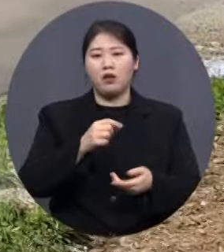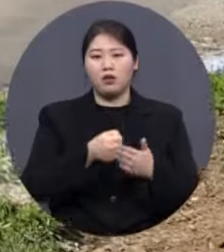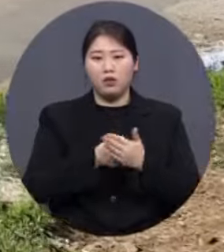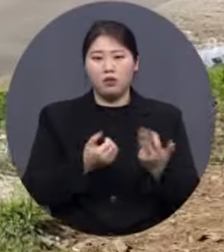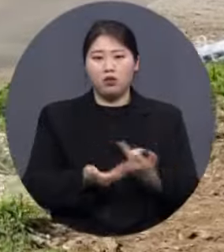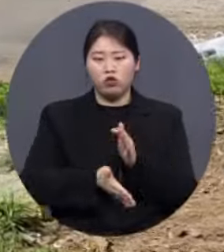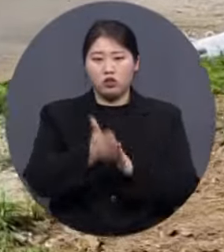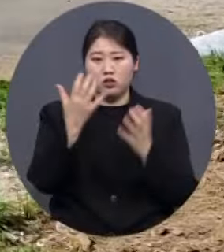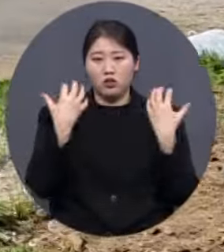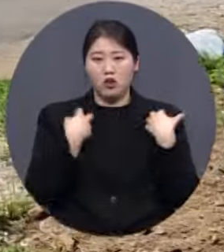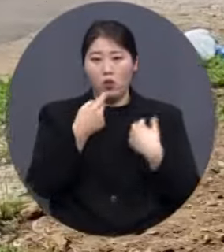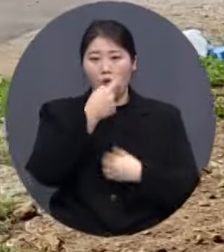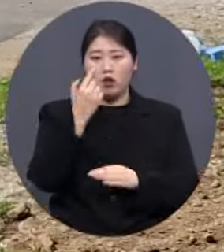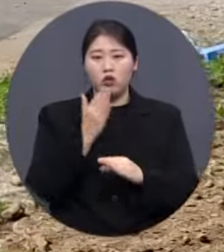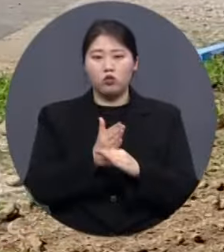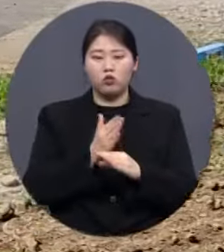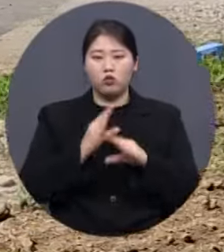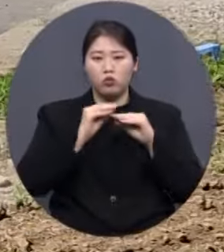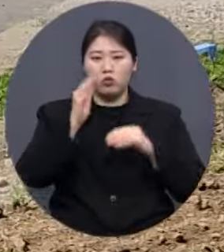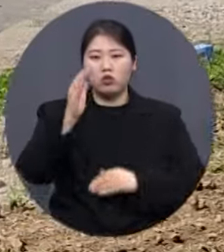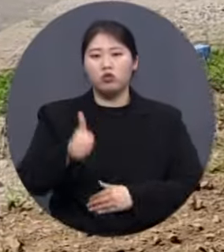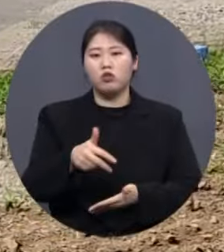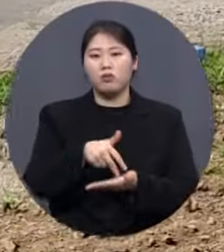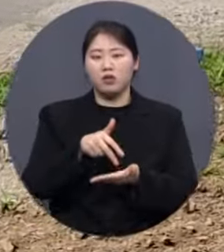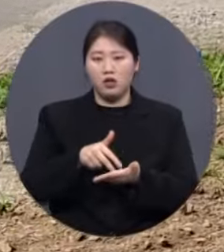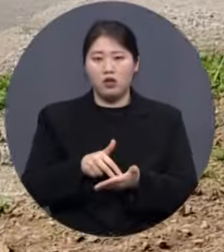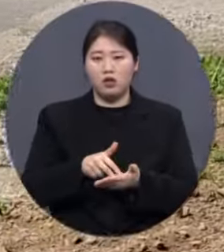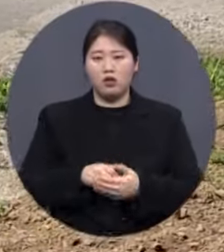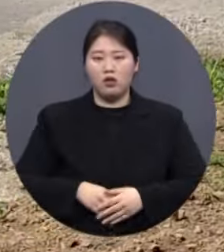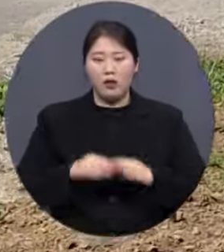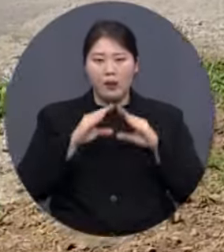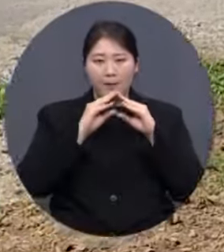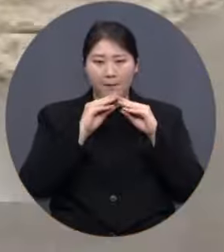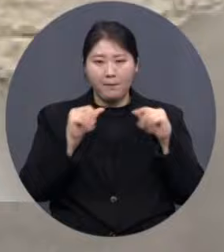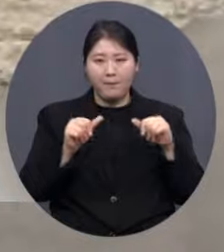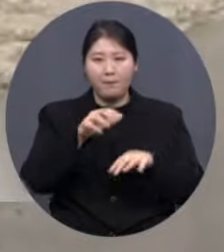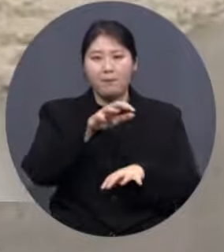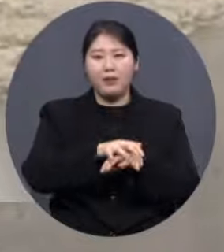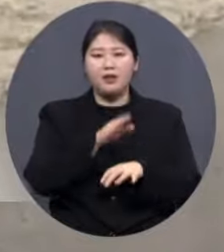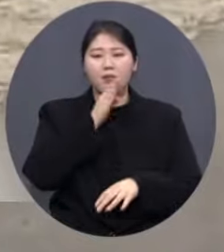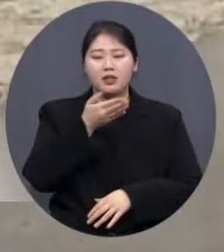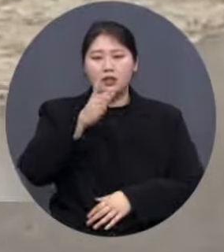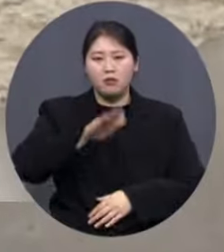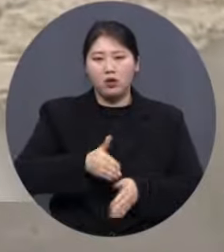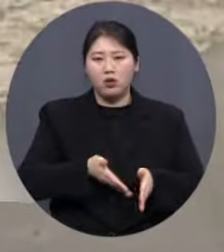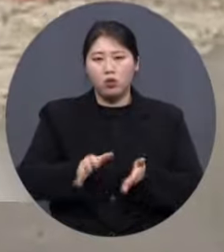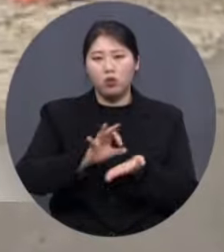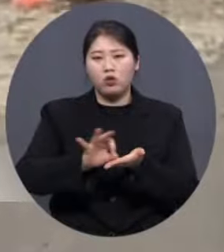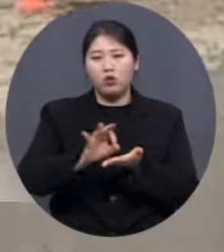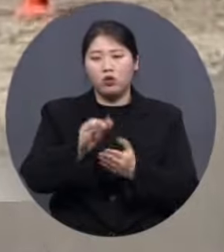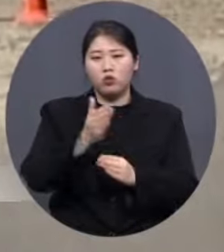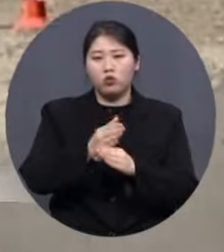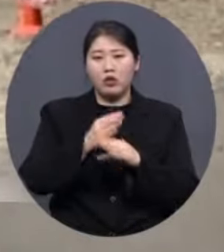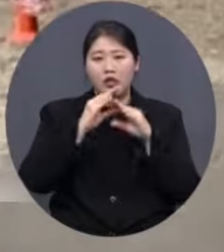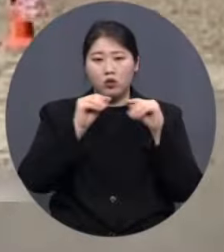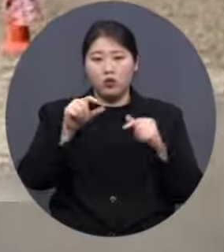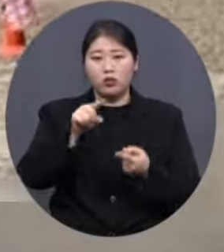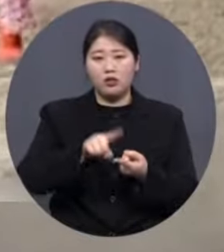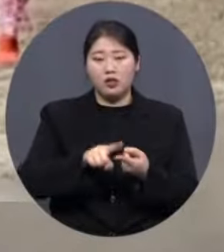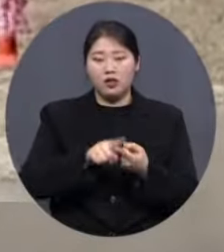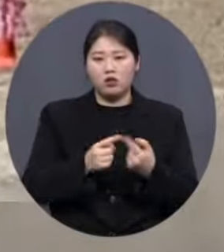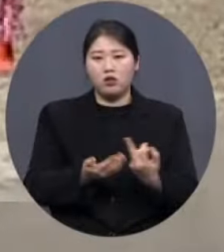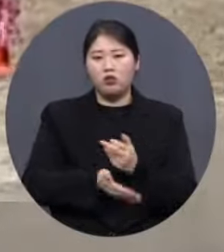확인에 나섰습니다. 토지주 측은 지목상 밭으로 되어 있지만 도로로 이용 중인 토지를